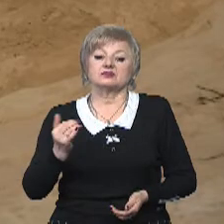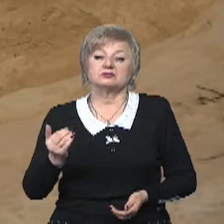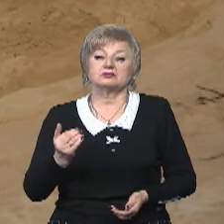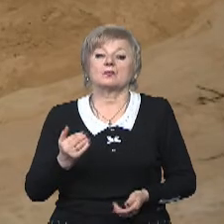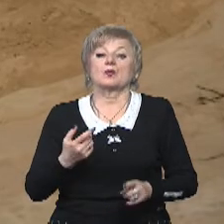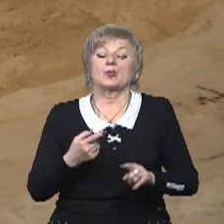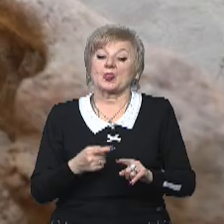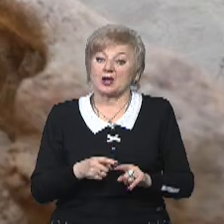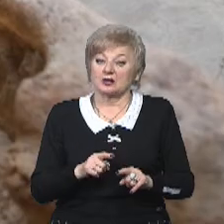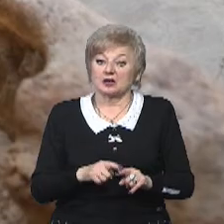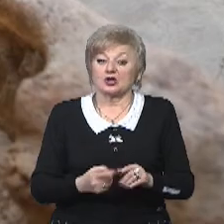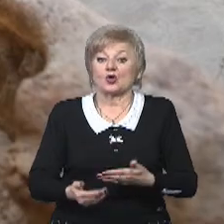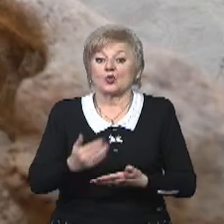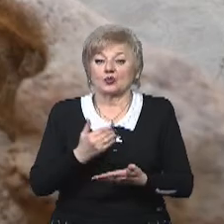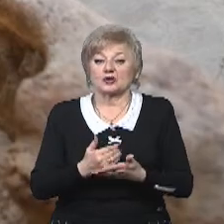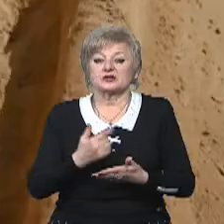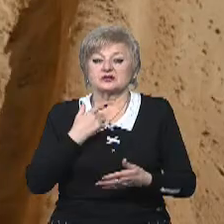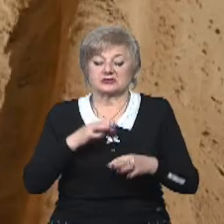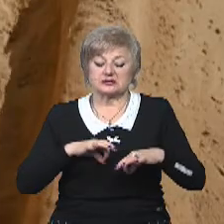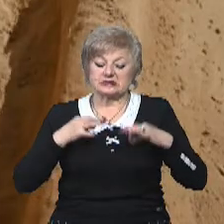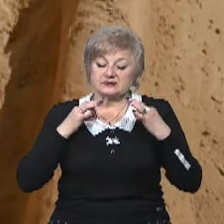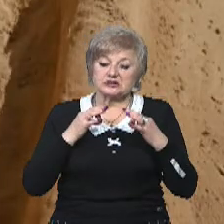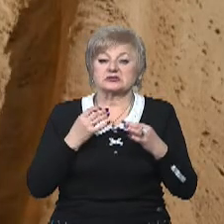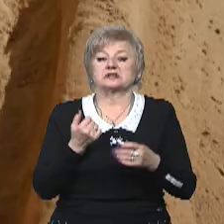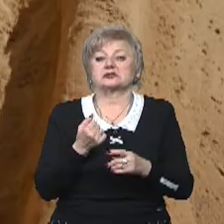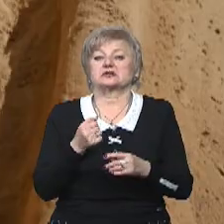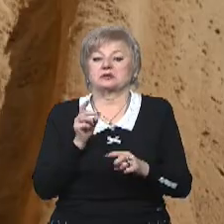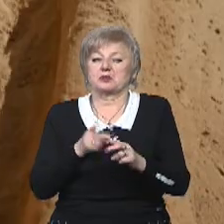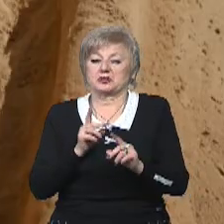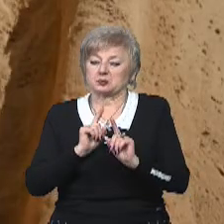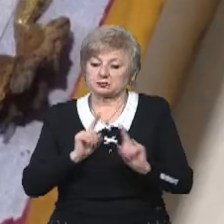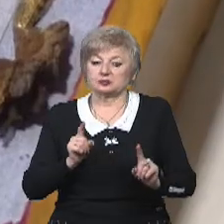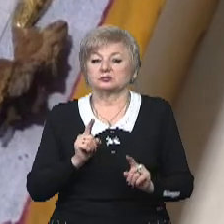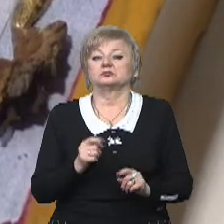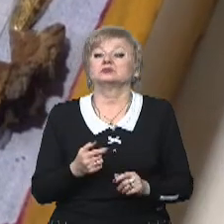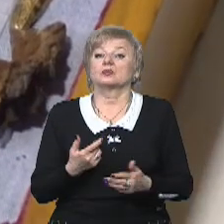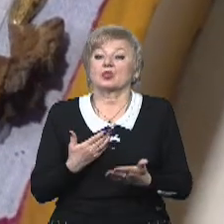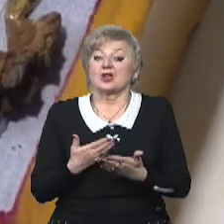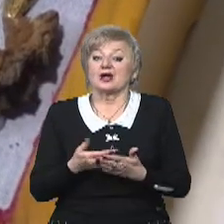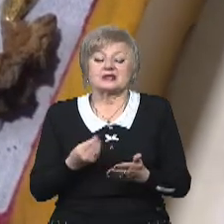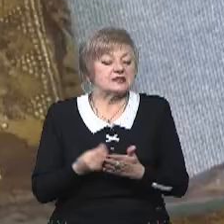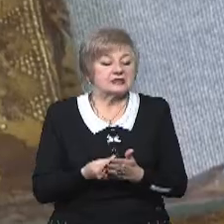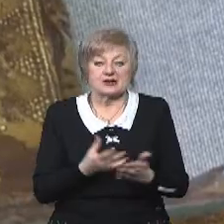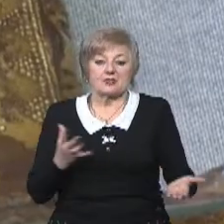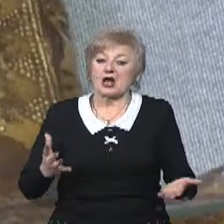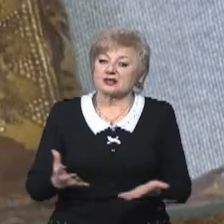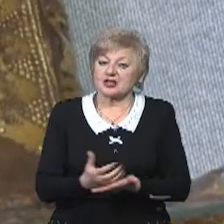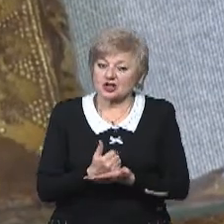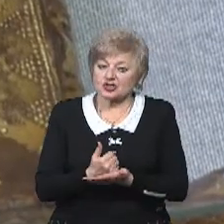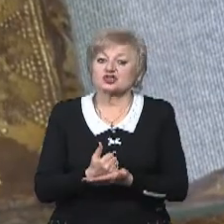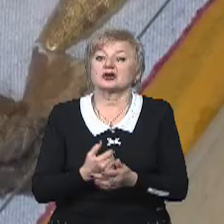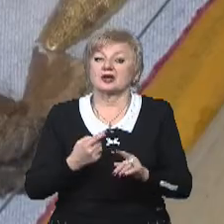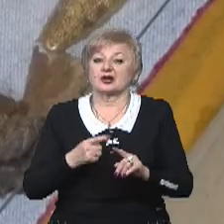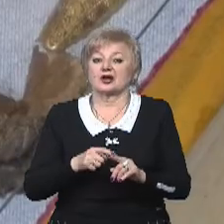наконечники стріл, сережку, підвіску з жовтого металу та закріпленим у ній шматочком крейди. Проте найціннішими артефактами учасники